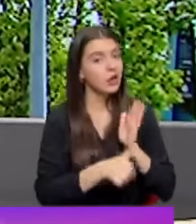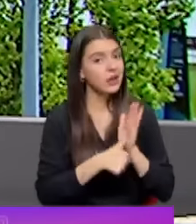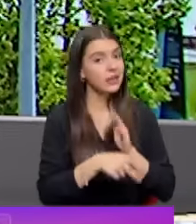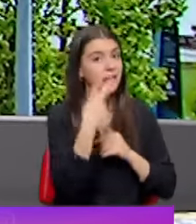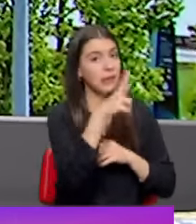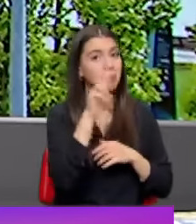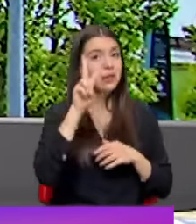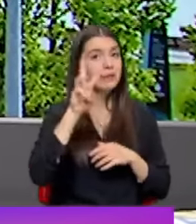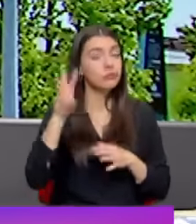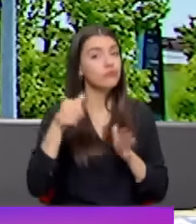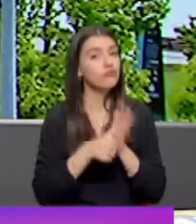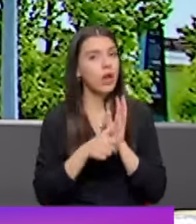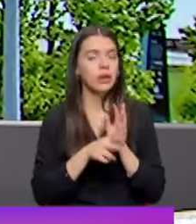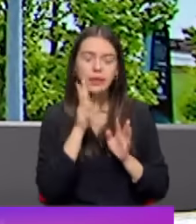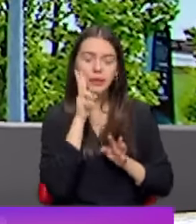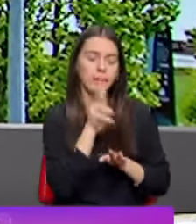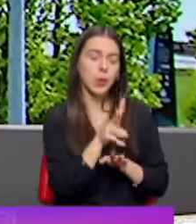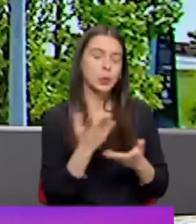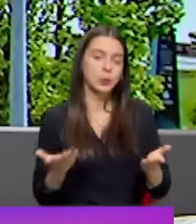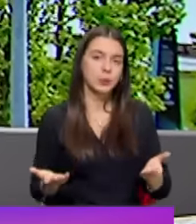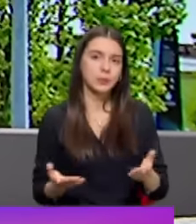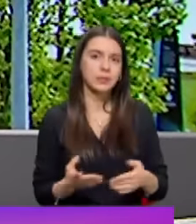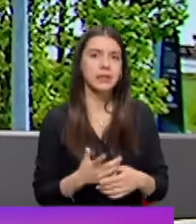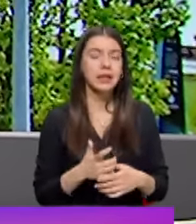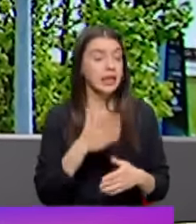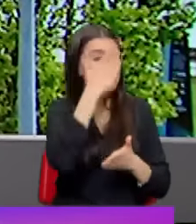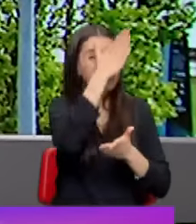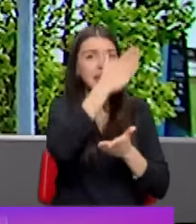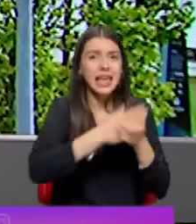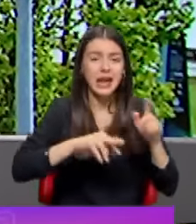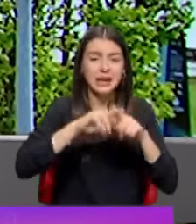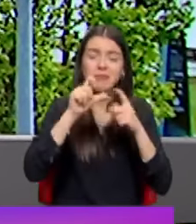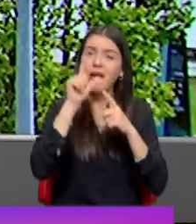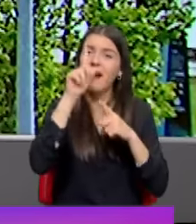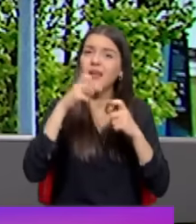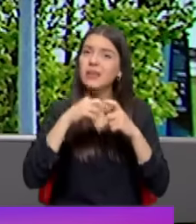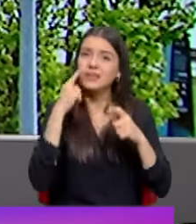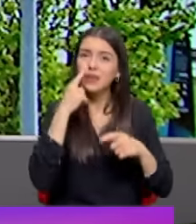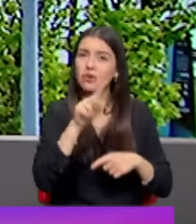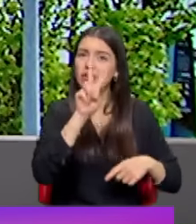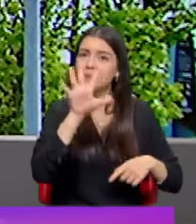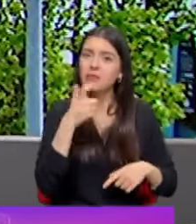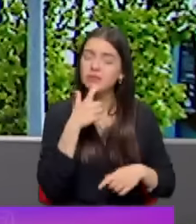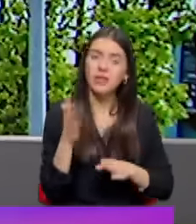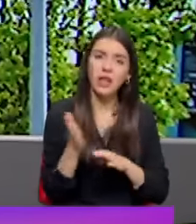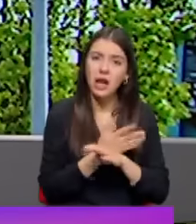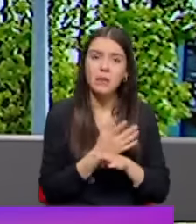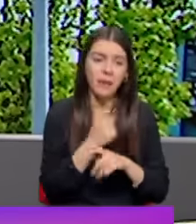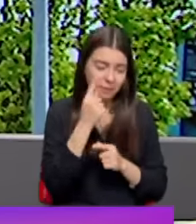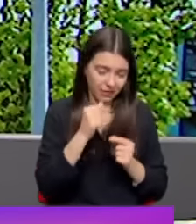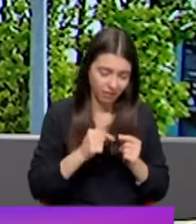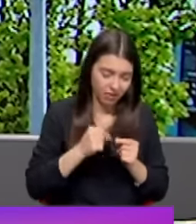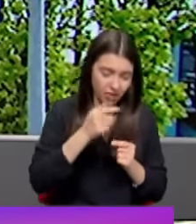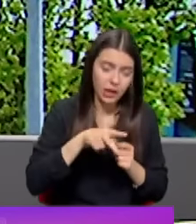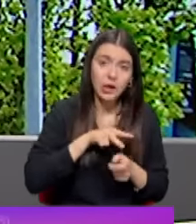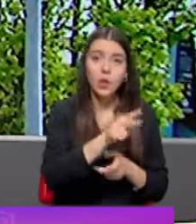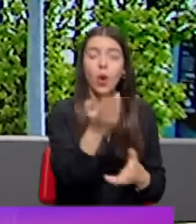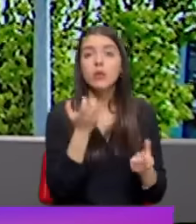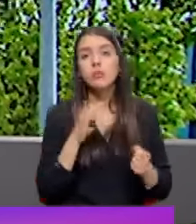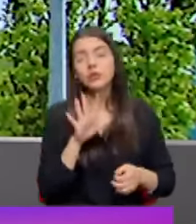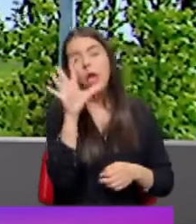99-2023 peş peşe gördük. Aradan çeyrek asır geçmiş olmasına rağmen bir arpa boyu dahi yol alamadığımızı, 50